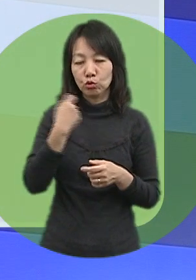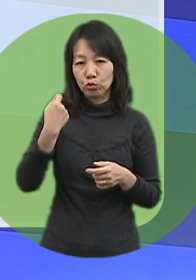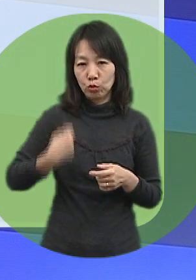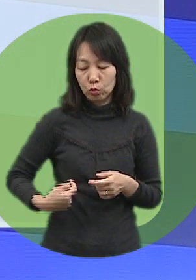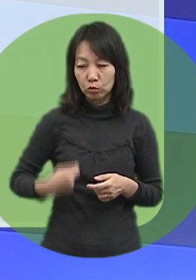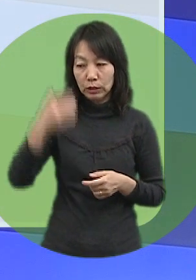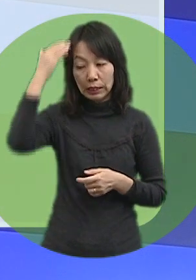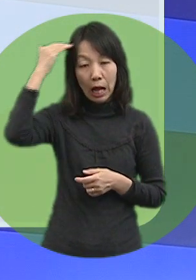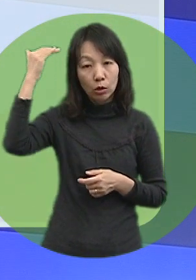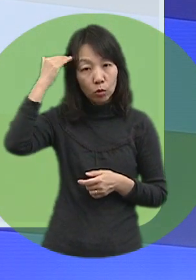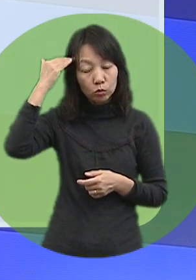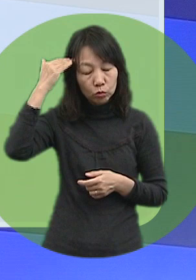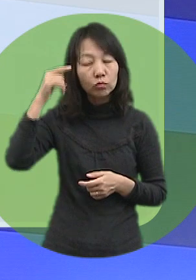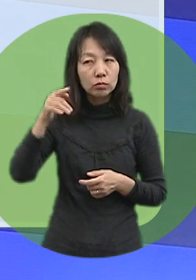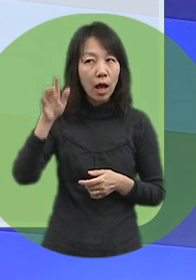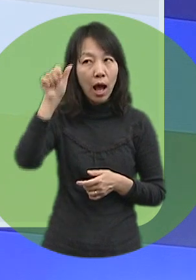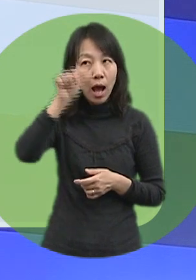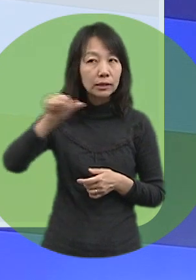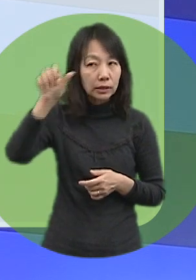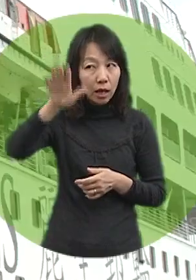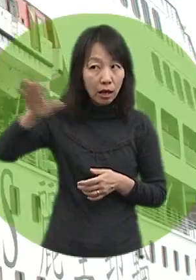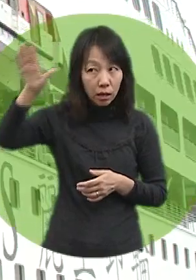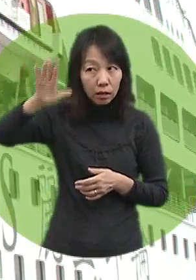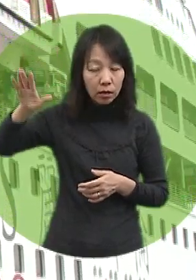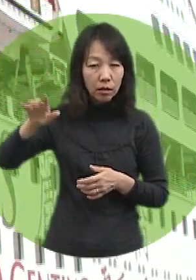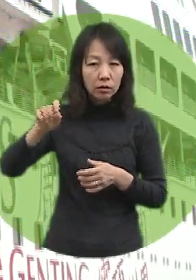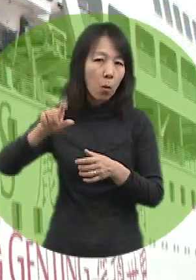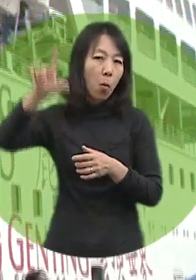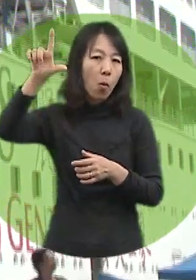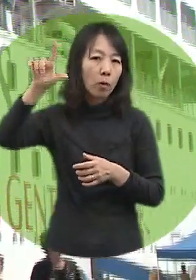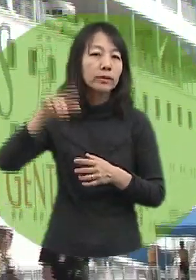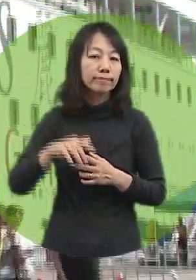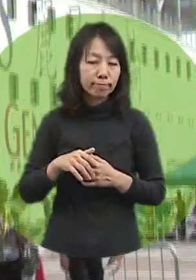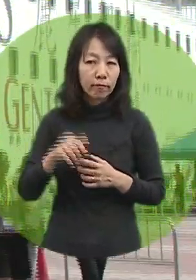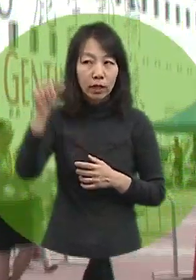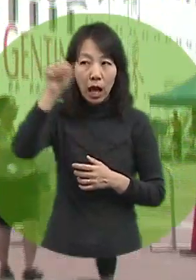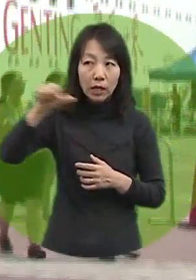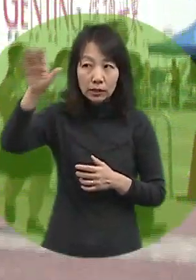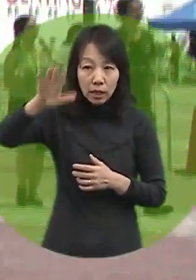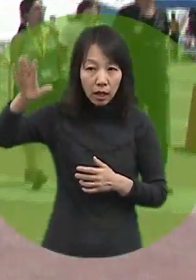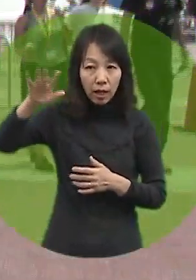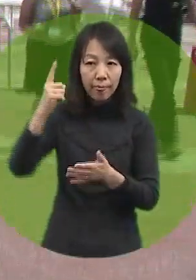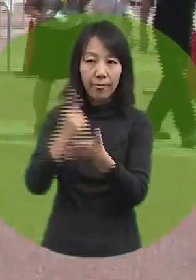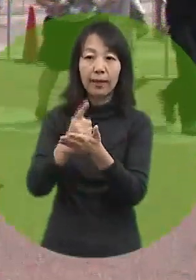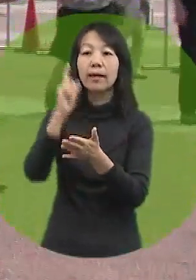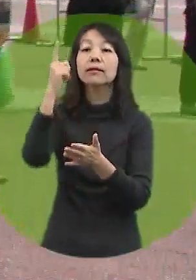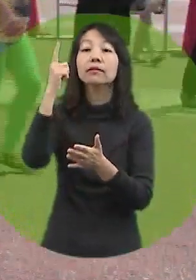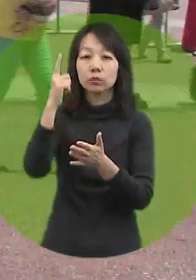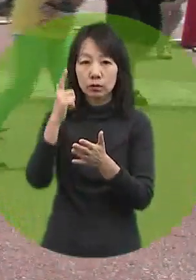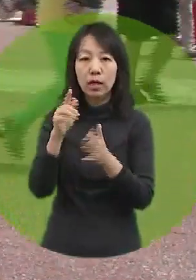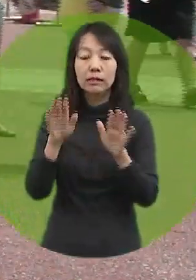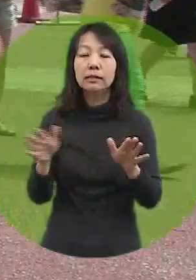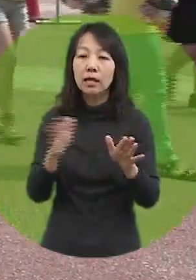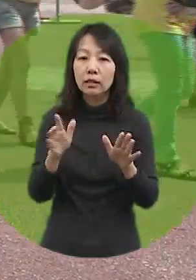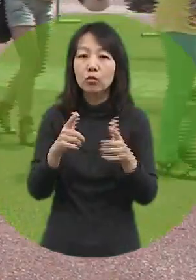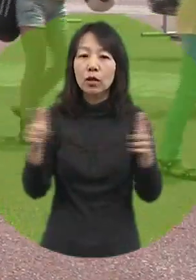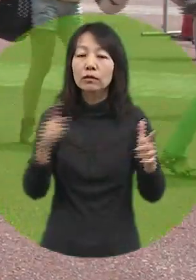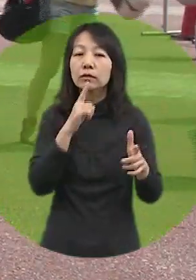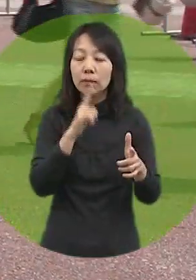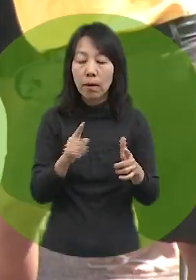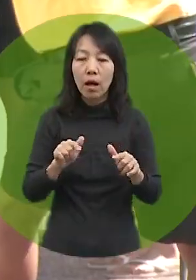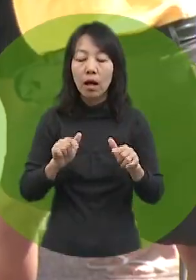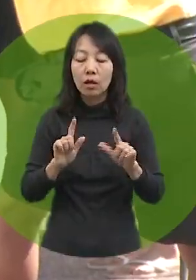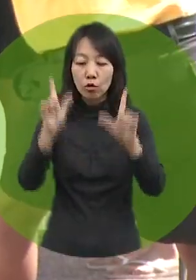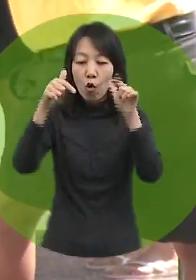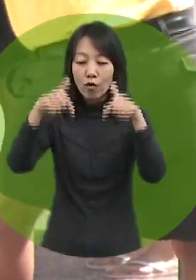アジア圏の方が大部分を占めています。アジア圏だけでなく、近年急速に拡大している東南